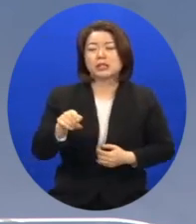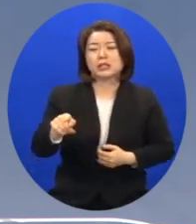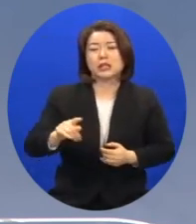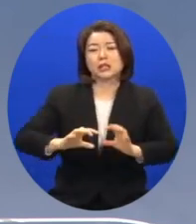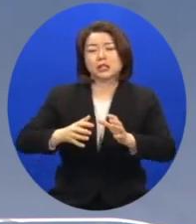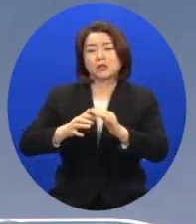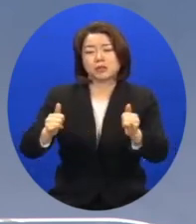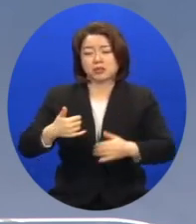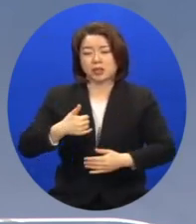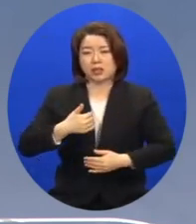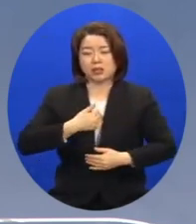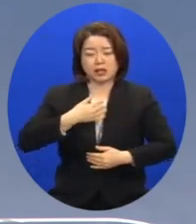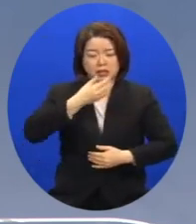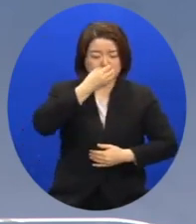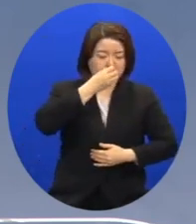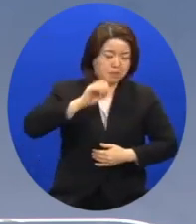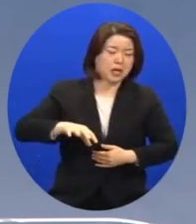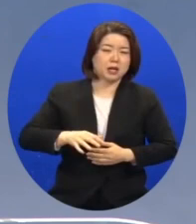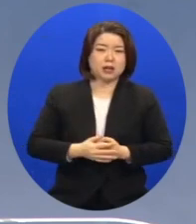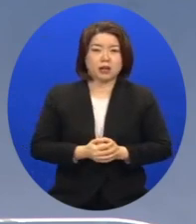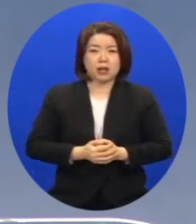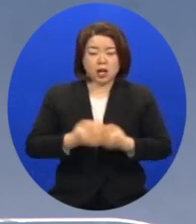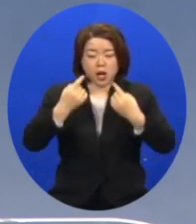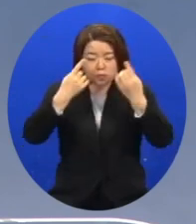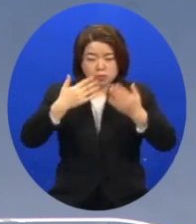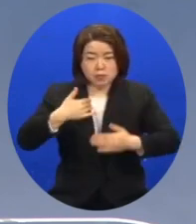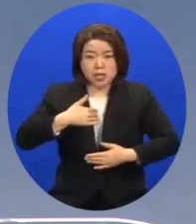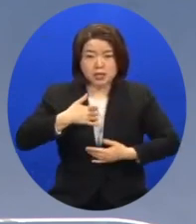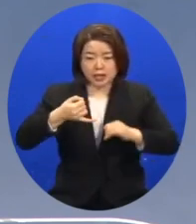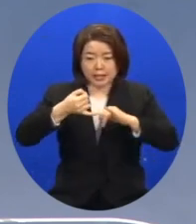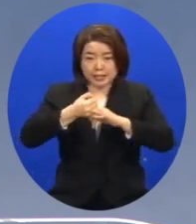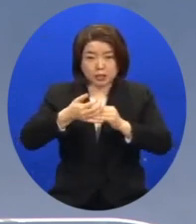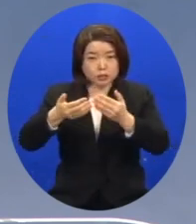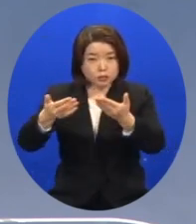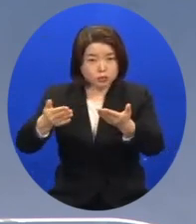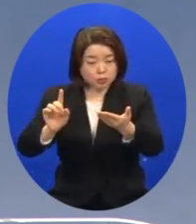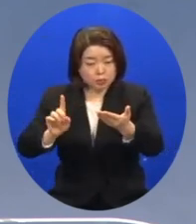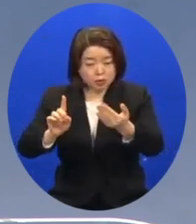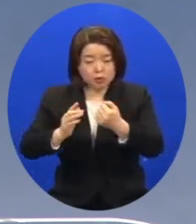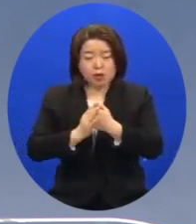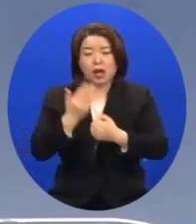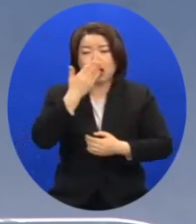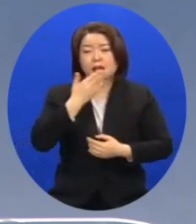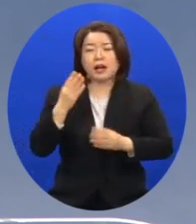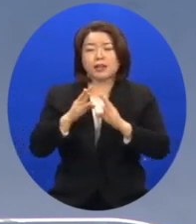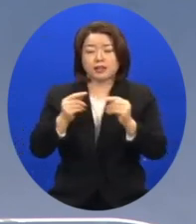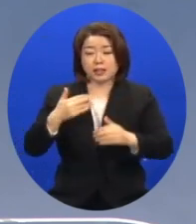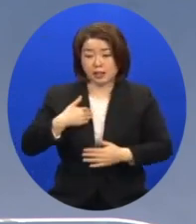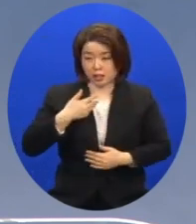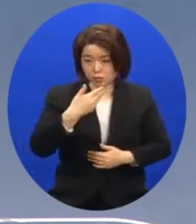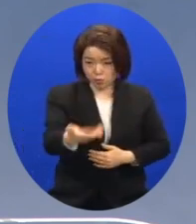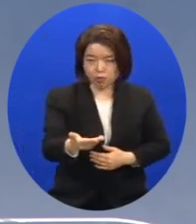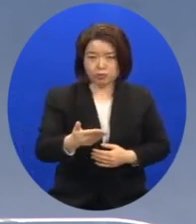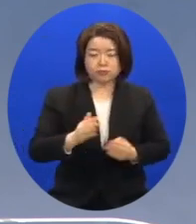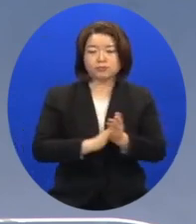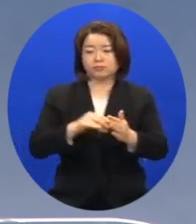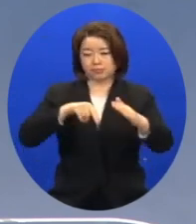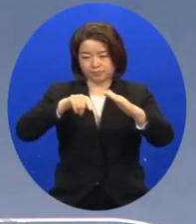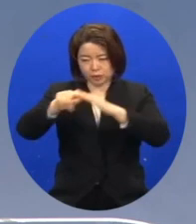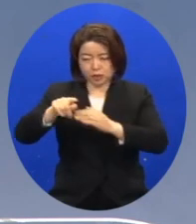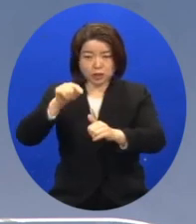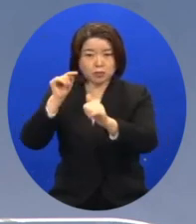멸시 한다 분명히 내가 약속하기 를 가나안 땅 너희들에게 주었다 들어가라 말씀